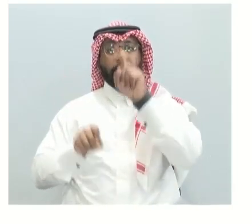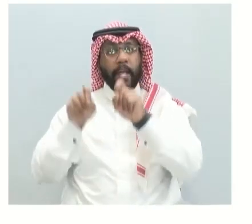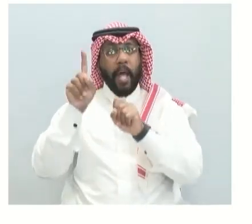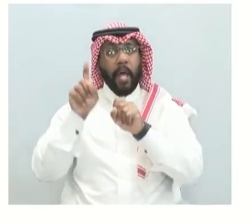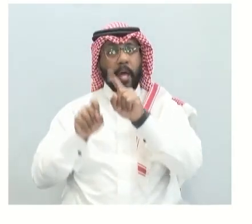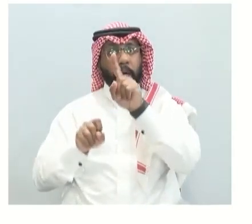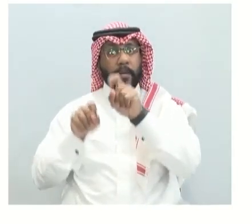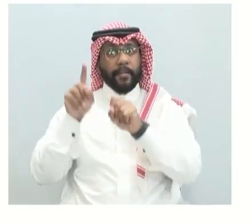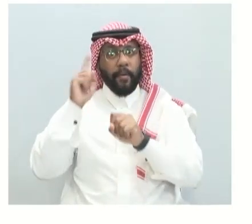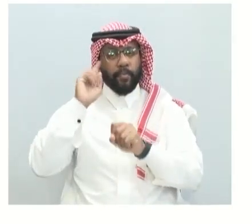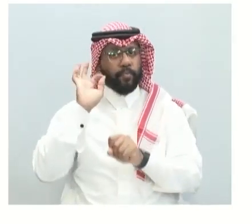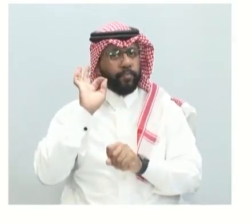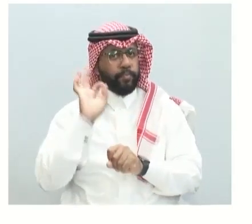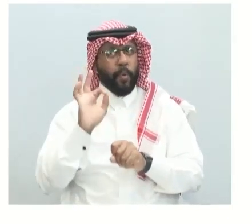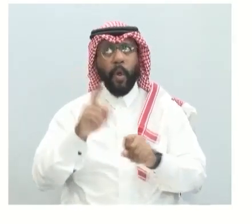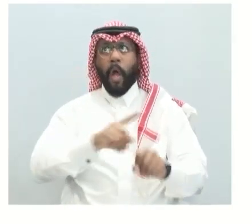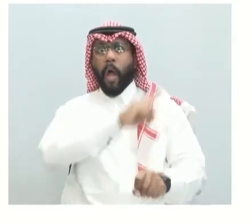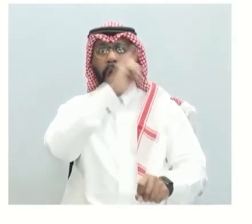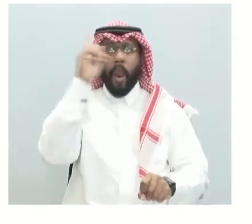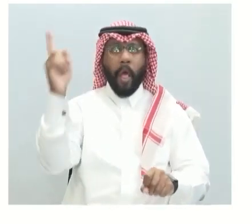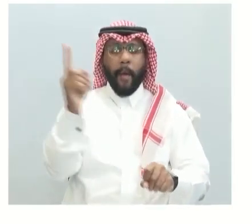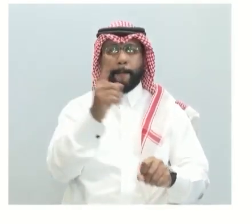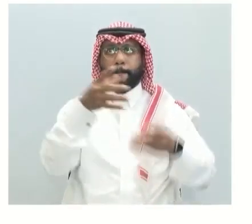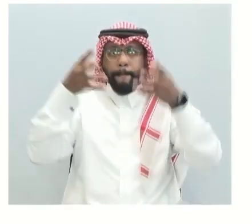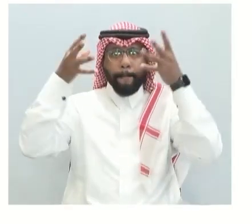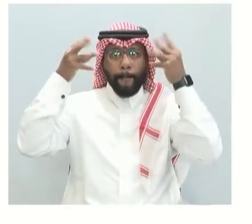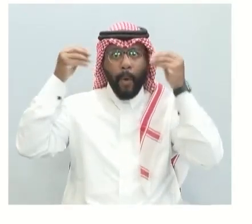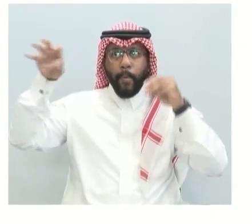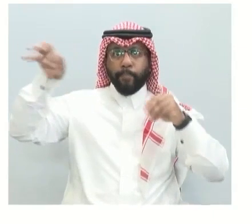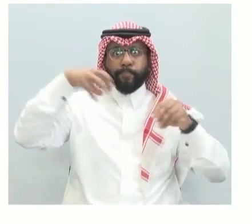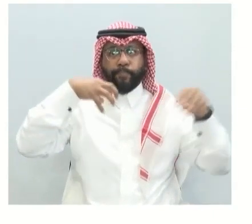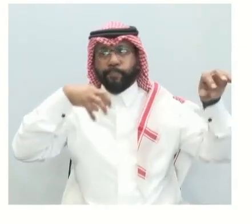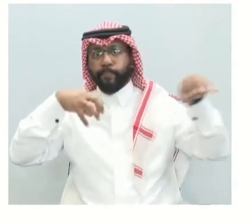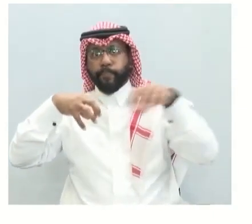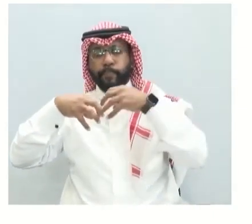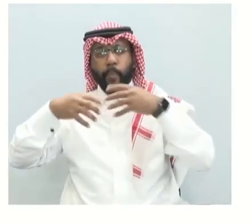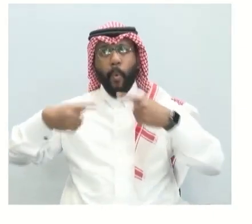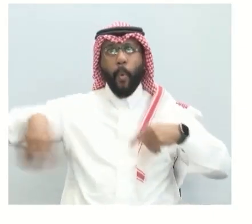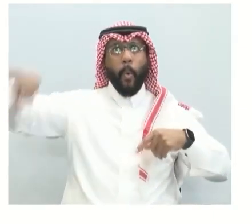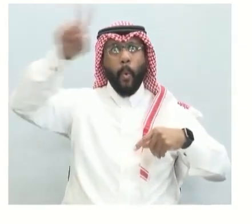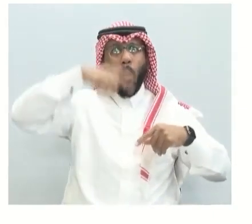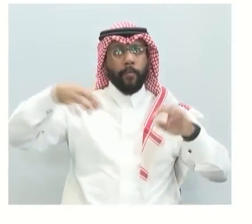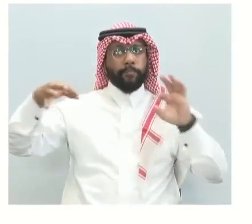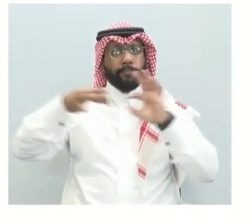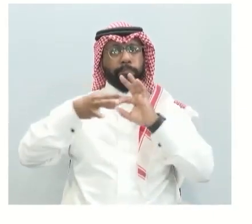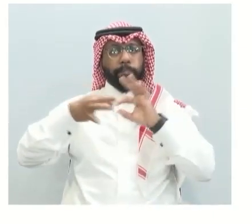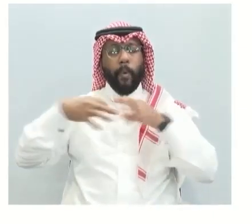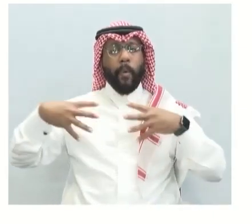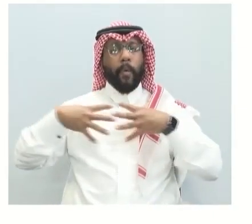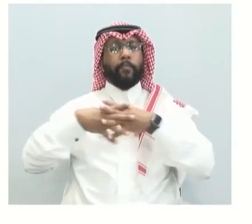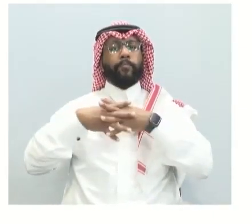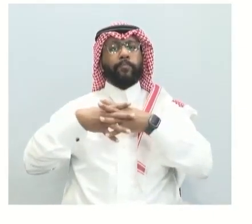عن شبكه عالميه تسمح بتبادل المعلومات بين اجهزه الحاسب حول العالم وهي اكبر شبكه موجوده اليوم